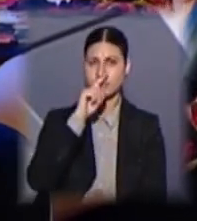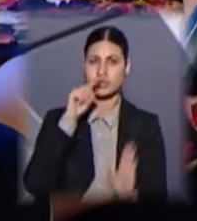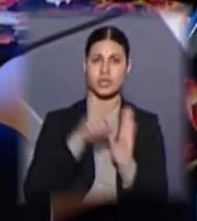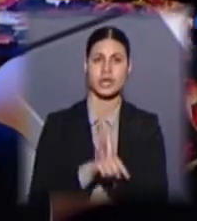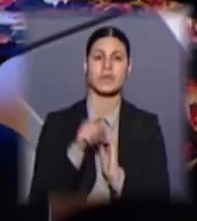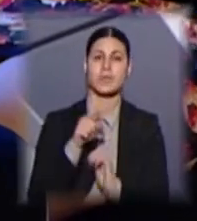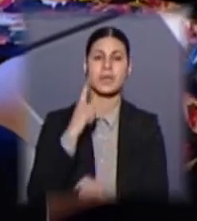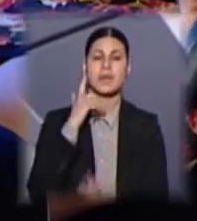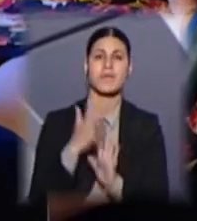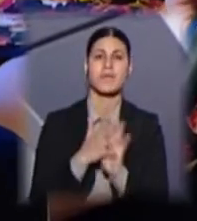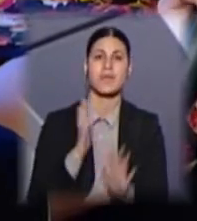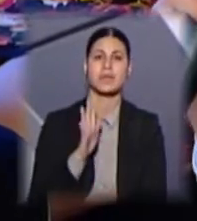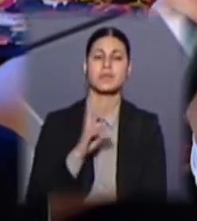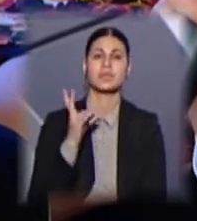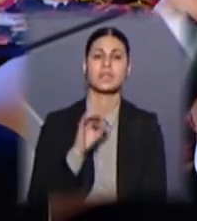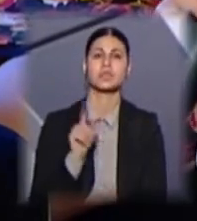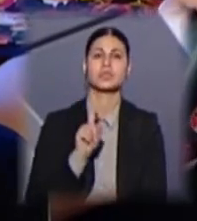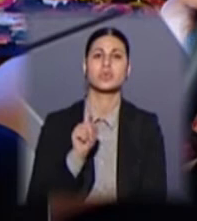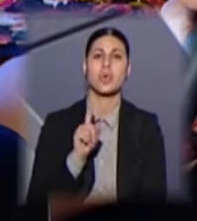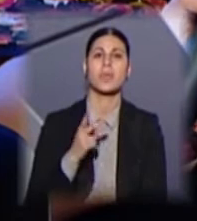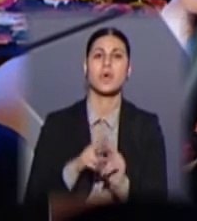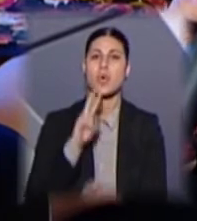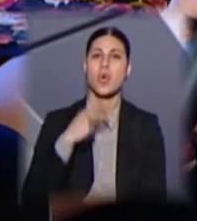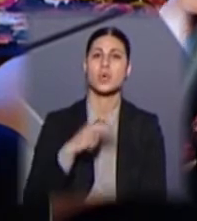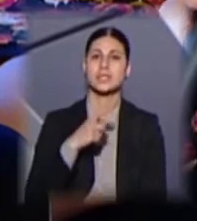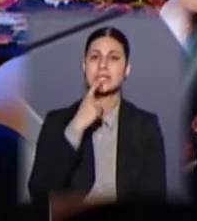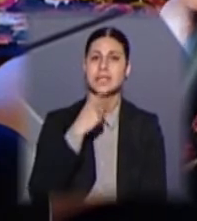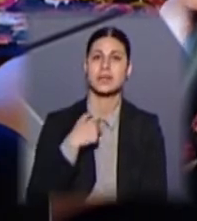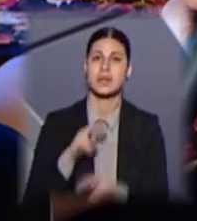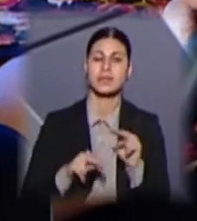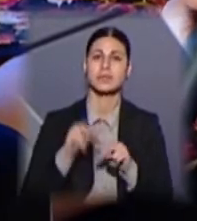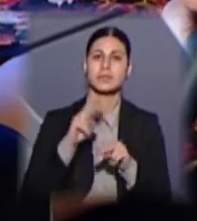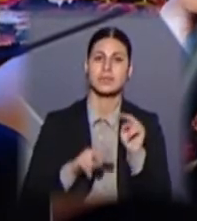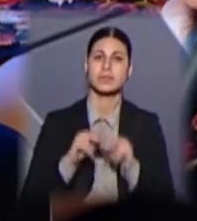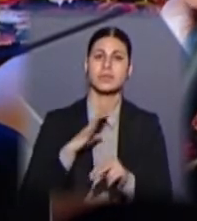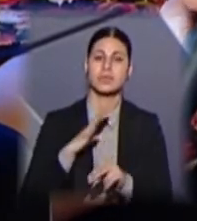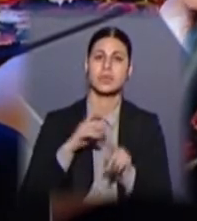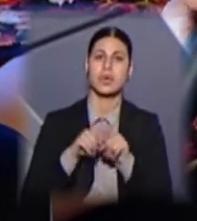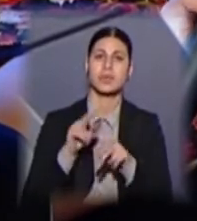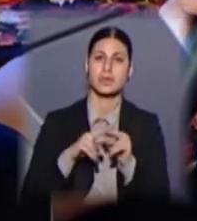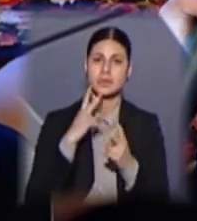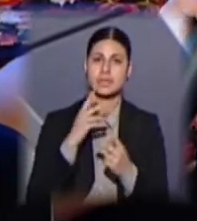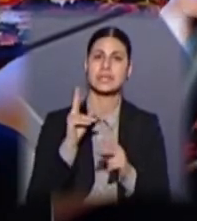არ გაიაზრეს თავის დროზე, რომ მთელი ეს ეკოსისტემა, რომელსაც 20 წლის განმავლობაში ვაშენებდი და იყო ერთ-ერთი ყველაზე ჯანსაღი